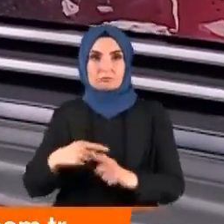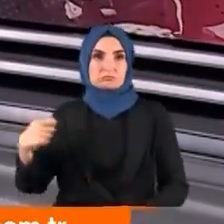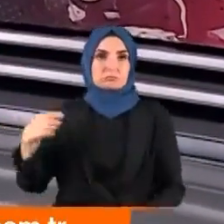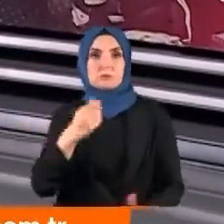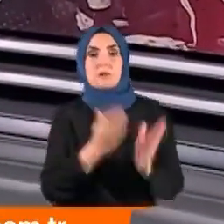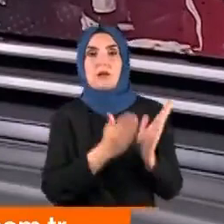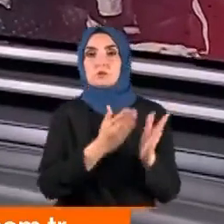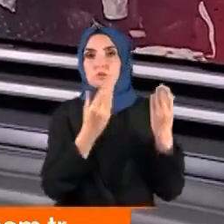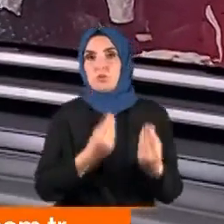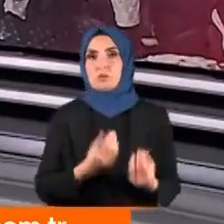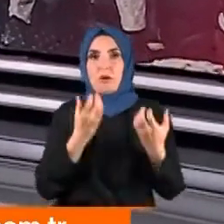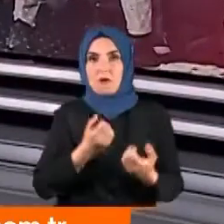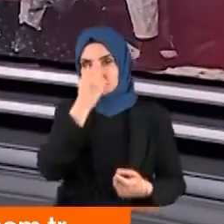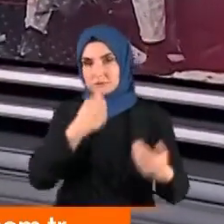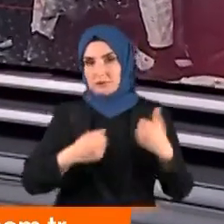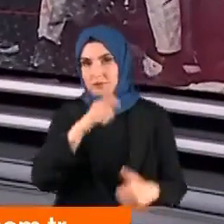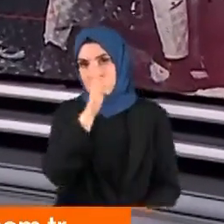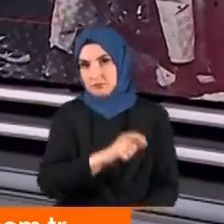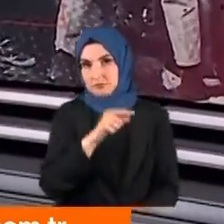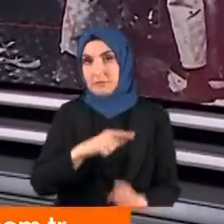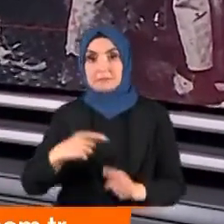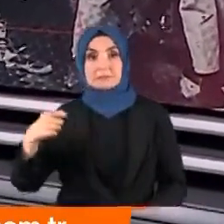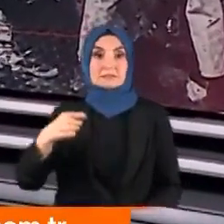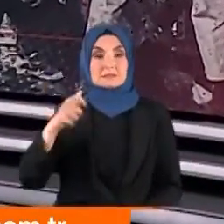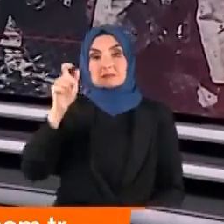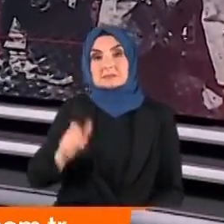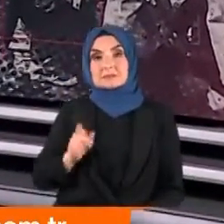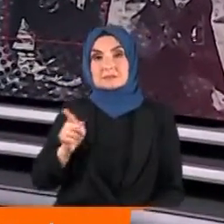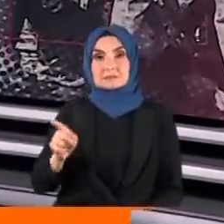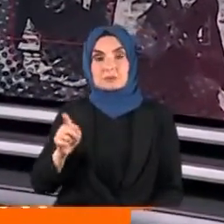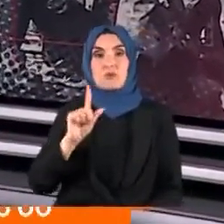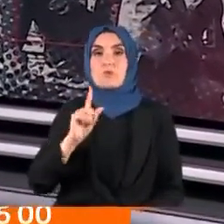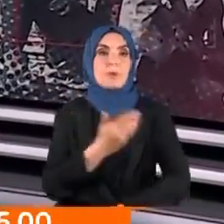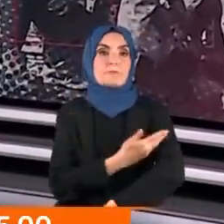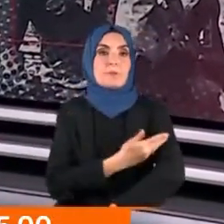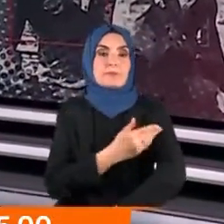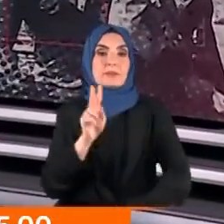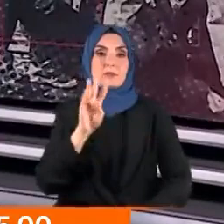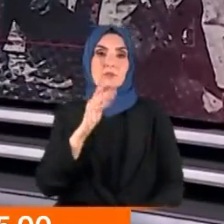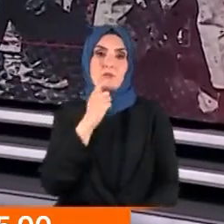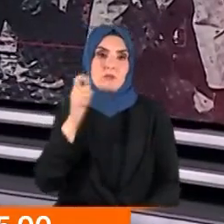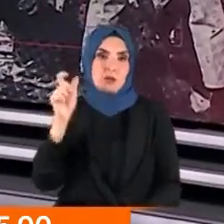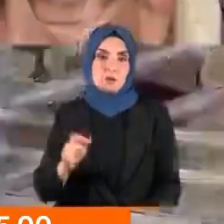yoğun bakımda. Saldırgansa Lübnan asıllı 24 yaşında bir genç ve gözaltında.